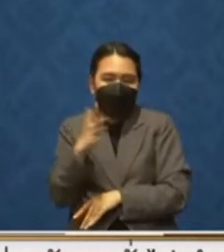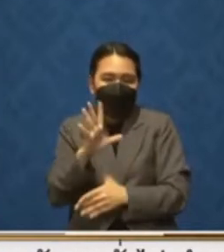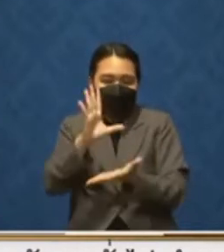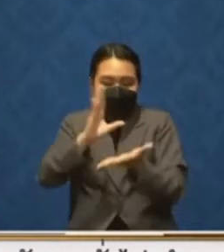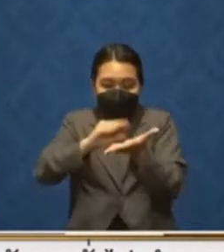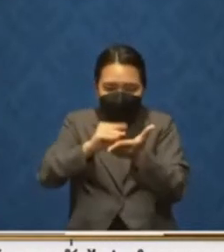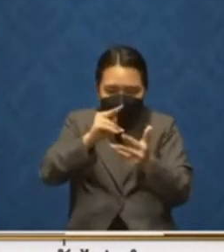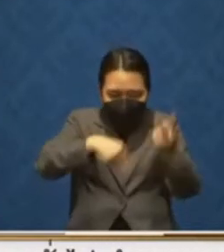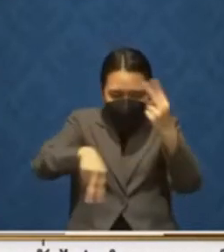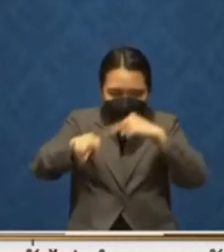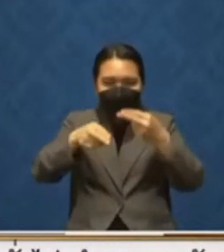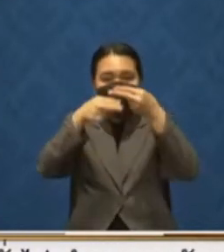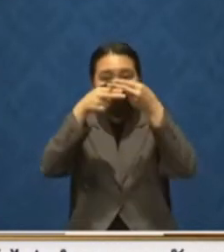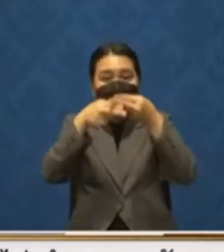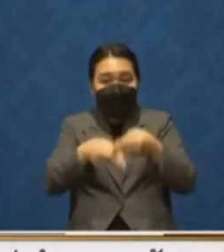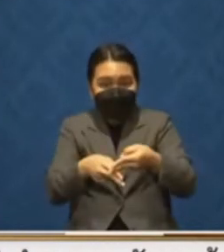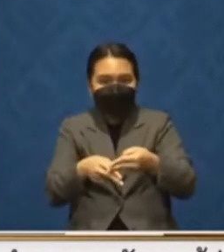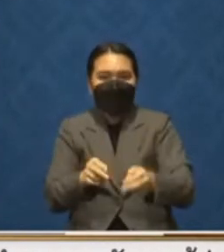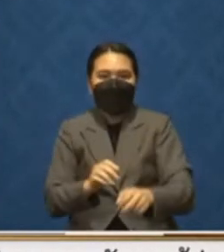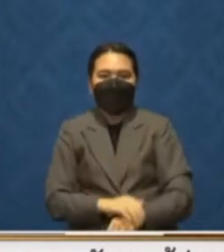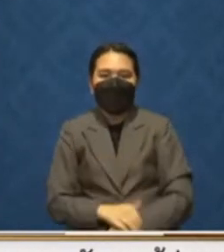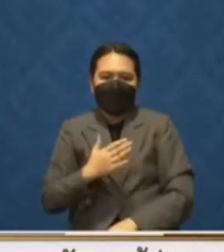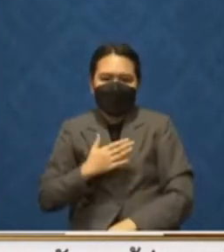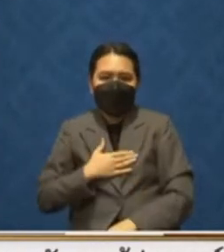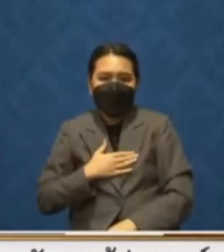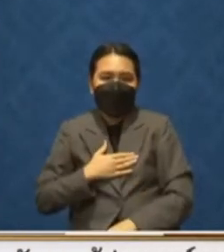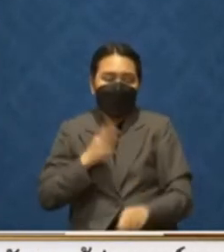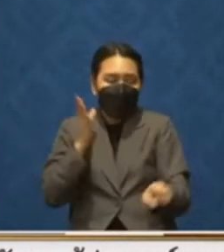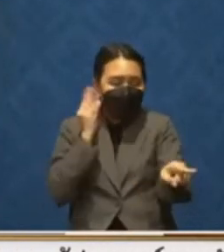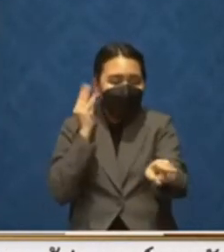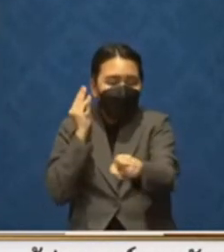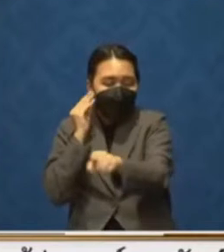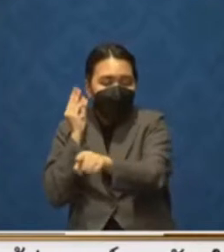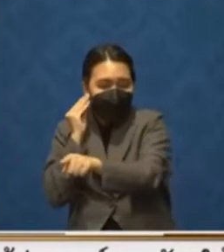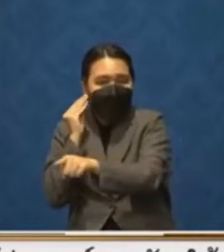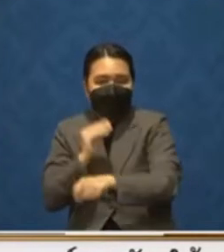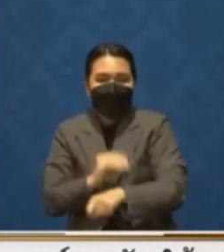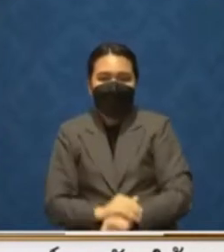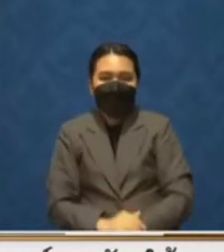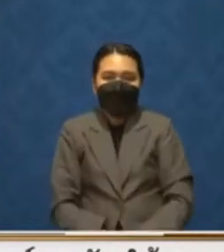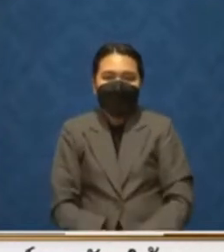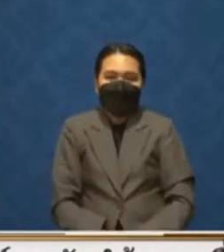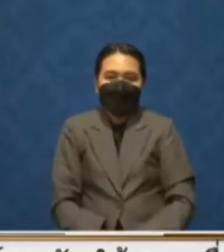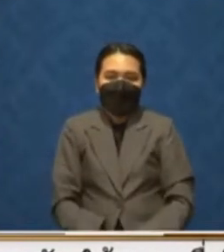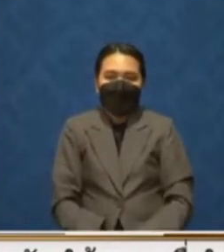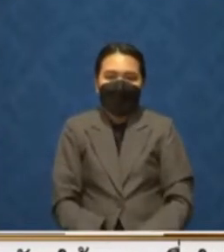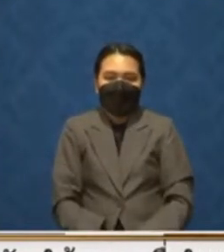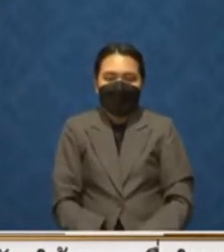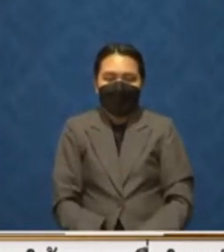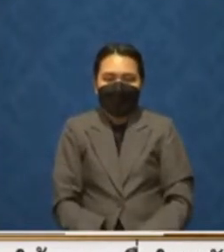คือของขวัญทุกที่ะทุกทางนะติด